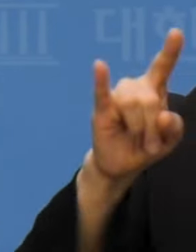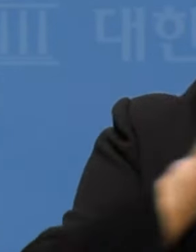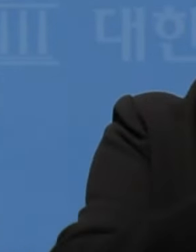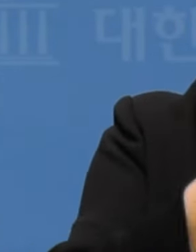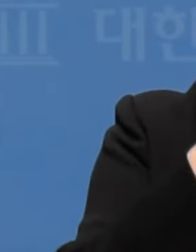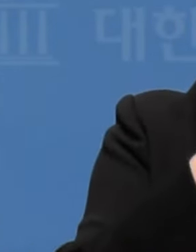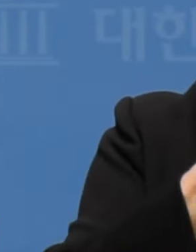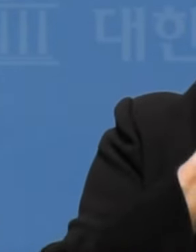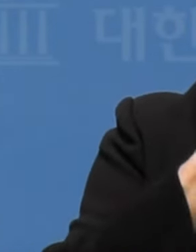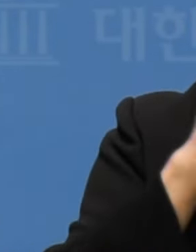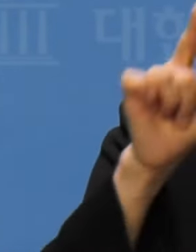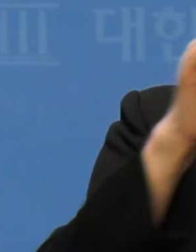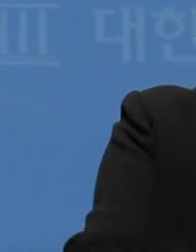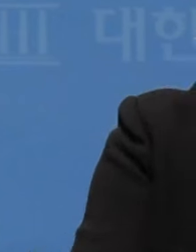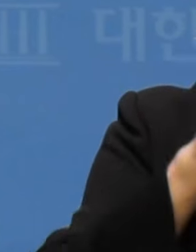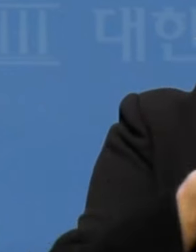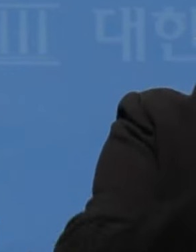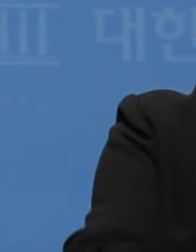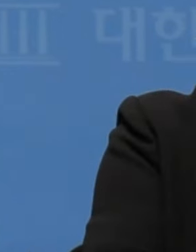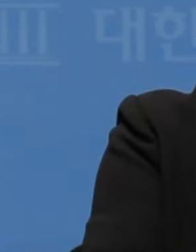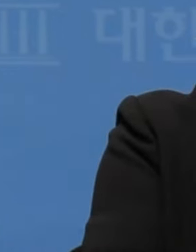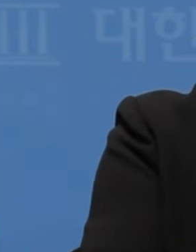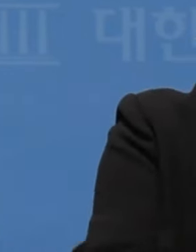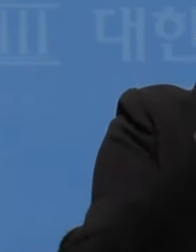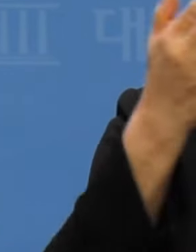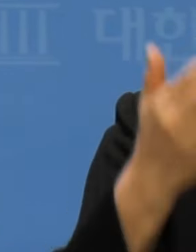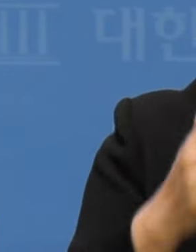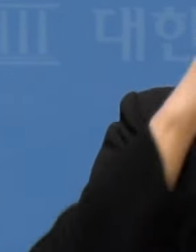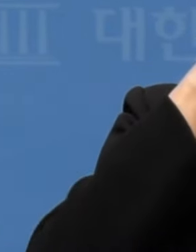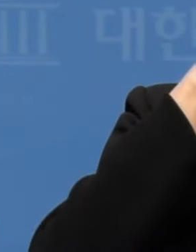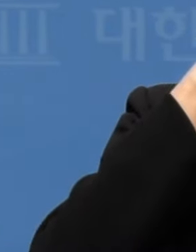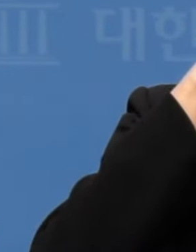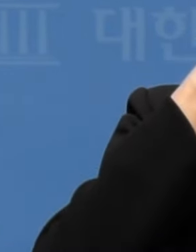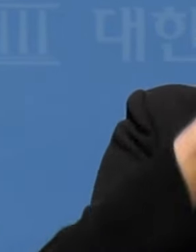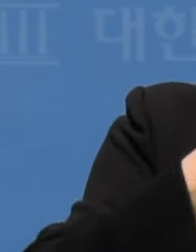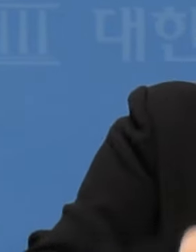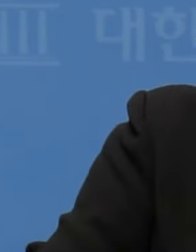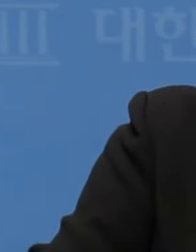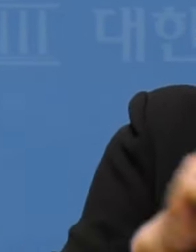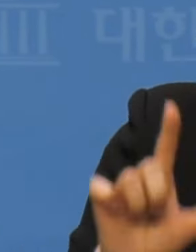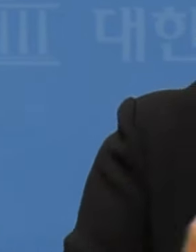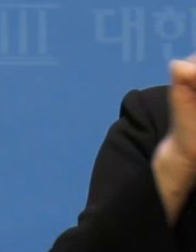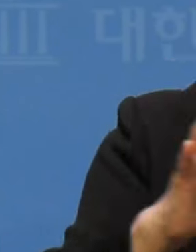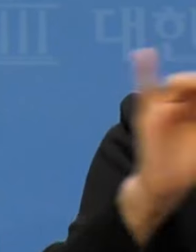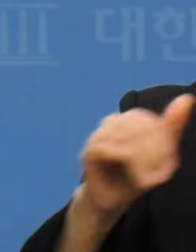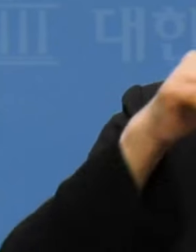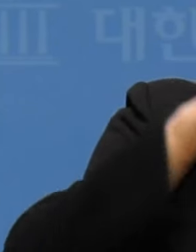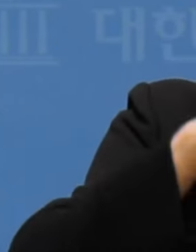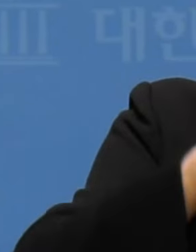있음에도 불구하고 이런 기본적인 권리조차 보장받지 못하고 참고 살아했던 우리 국민들의